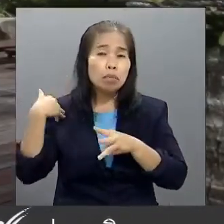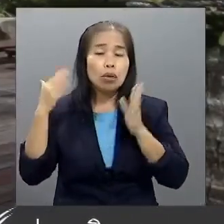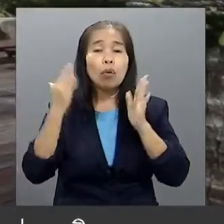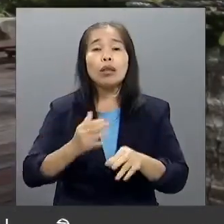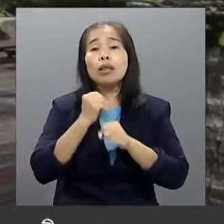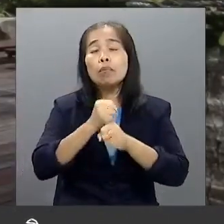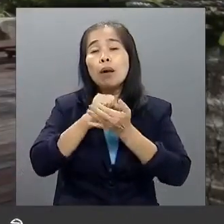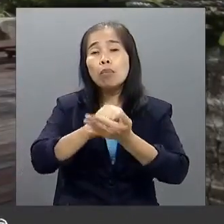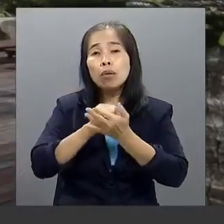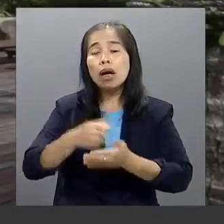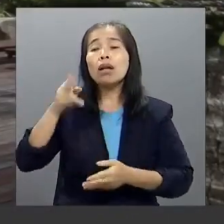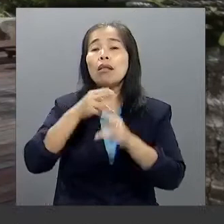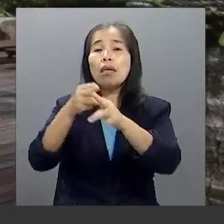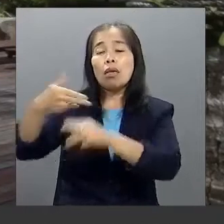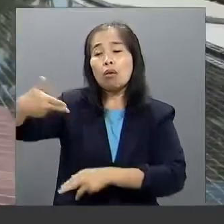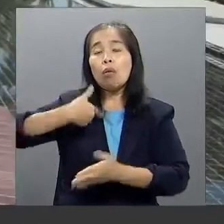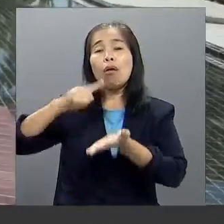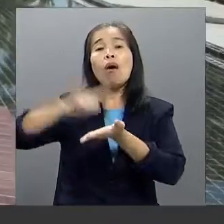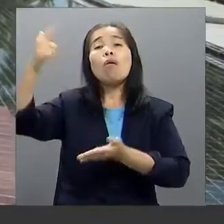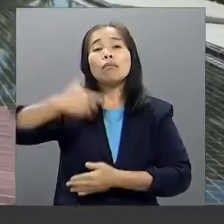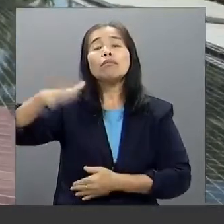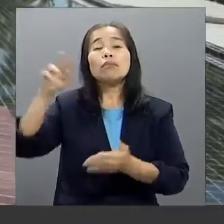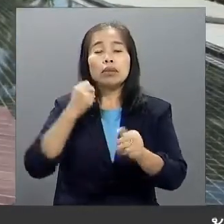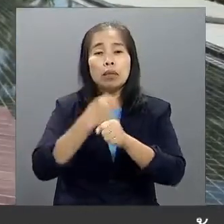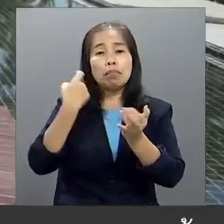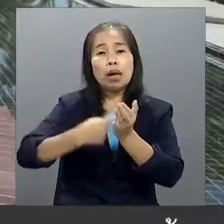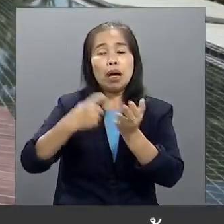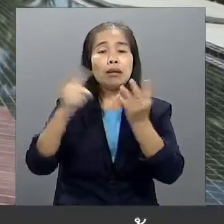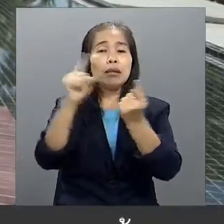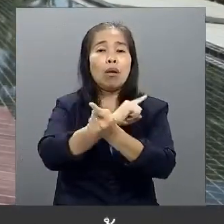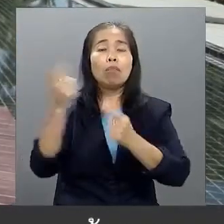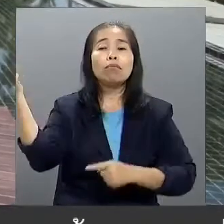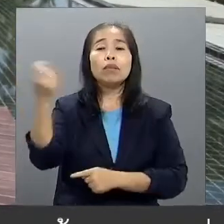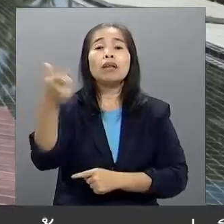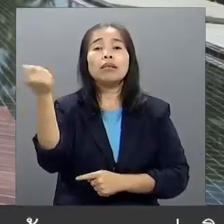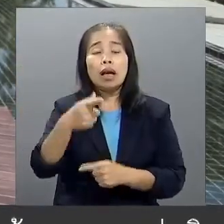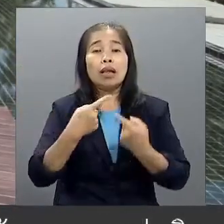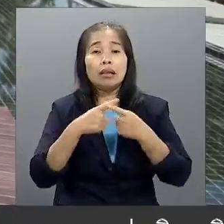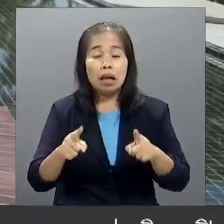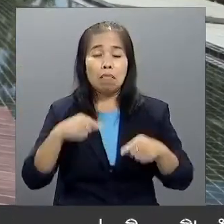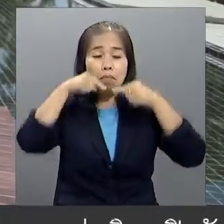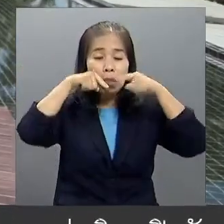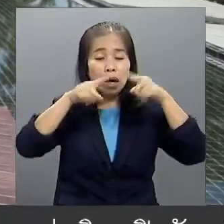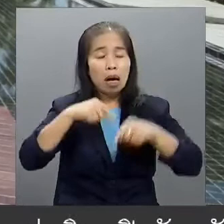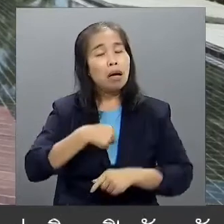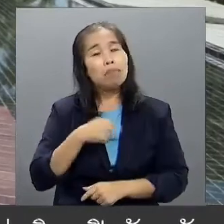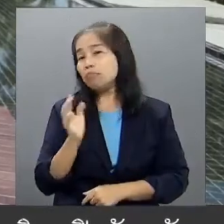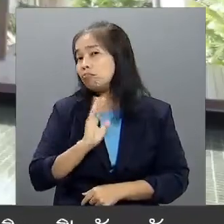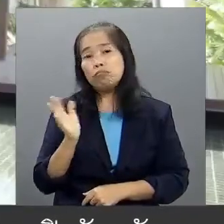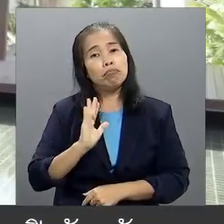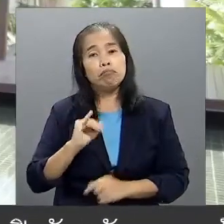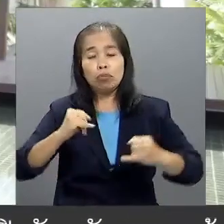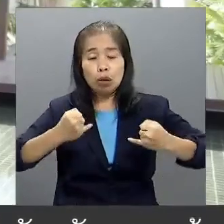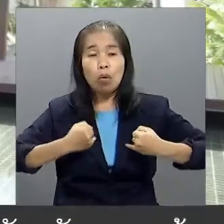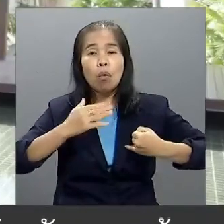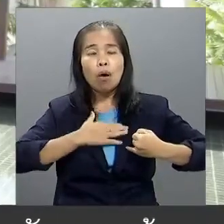แล้ออกเพื่อขอรับเงินประกนะคะการว่างงานจากประกสังคม แต่สำหรับจัหวดพังงาผู้ประกอบการก็ขอให้วิธีการดกลา